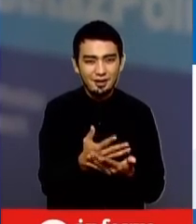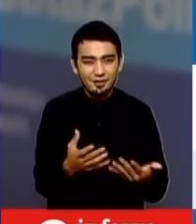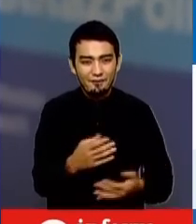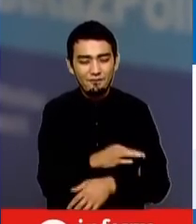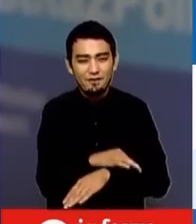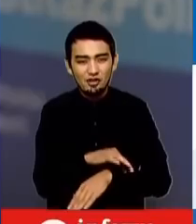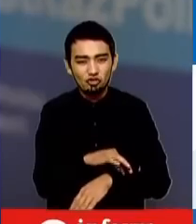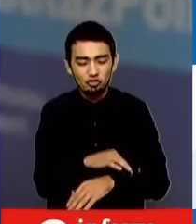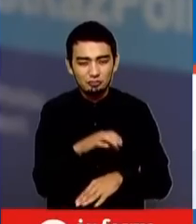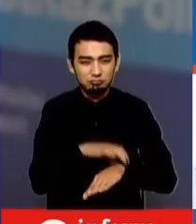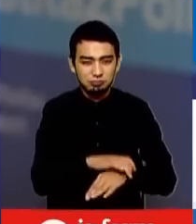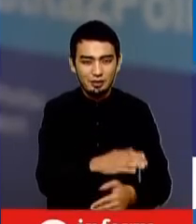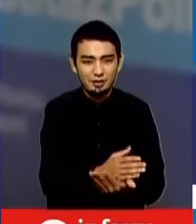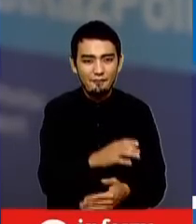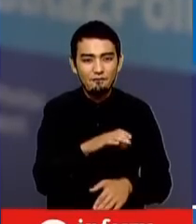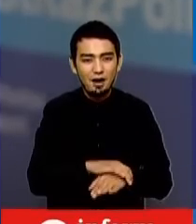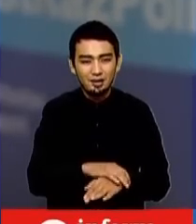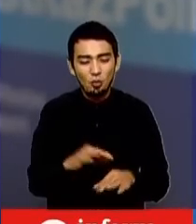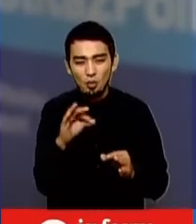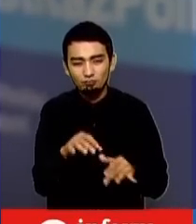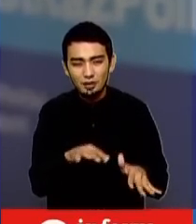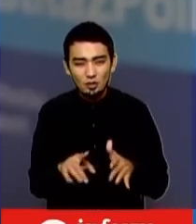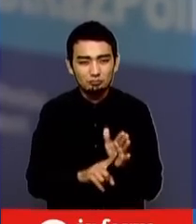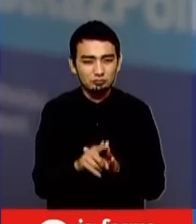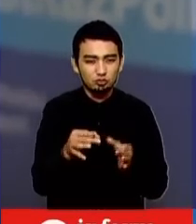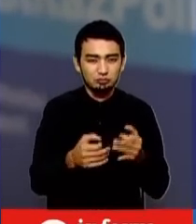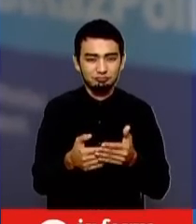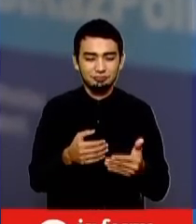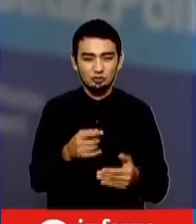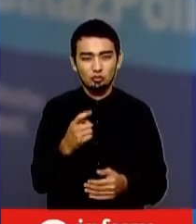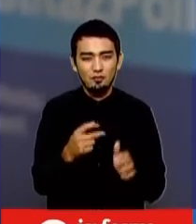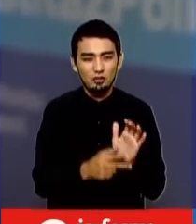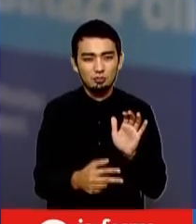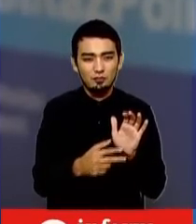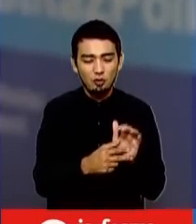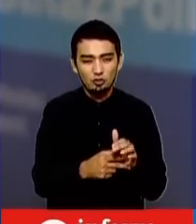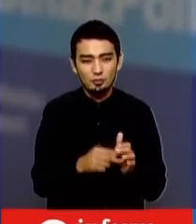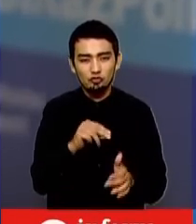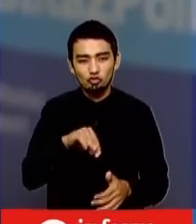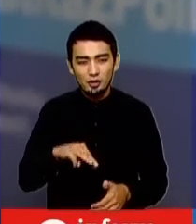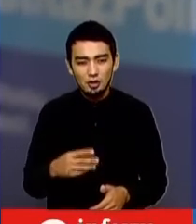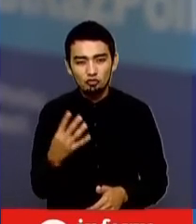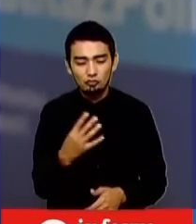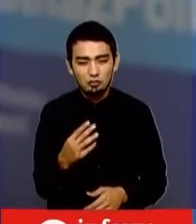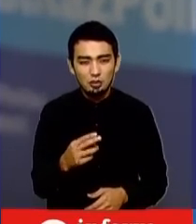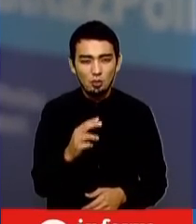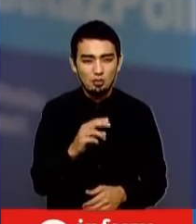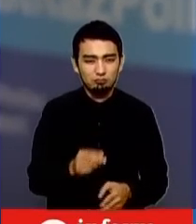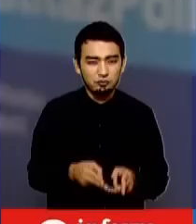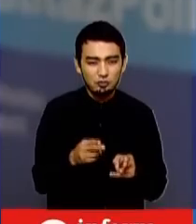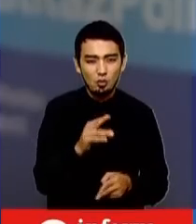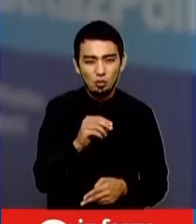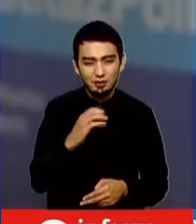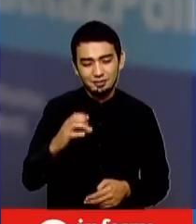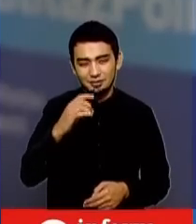доказательства. По данному факту начато досудебное расследование по статье 188 прим. 1 части 4 Уголовного кодекса